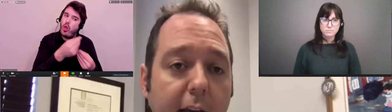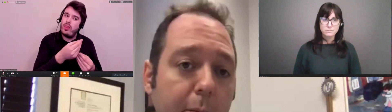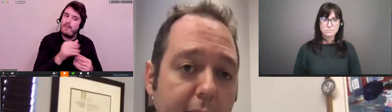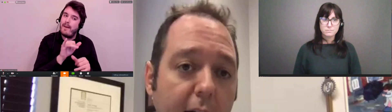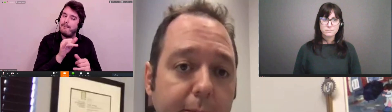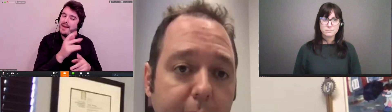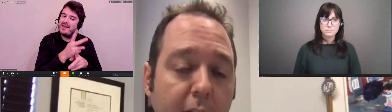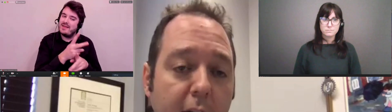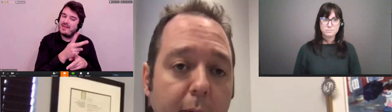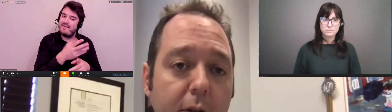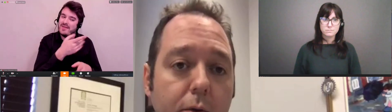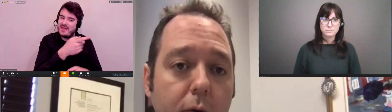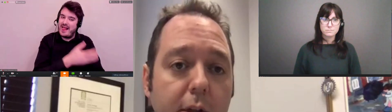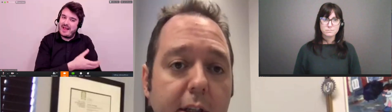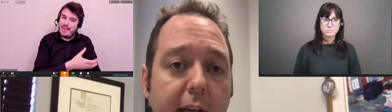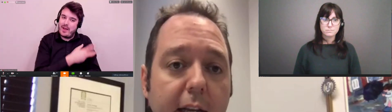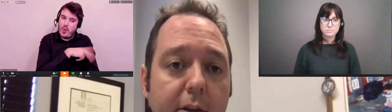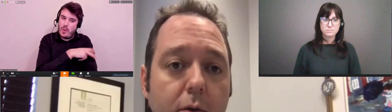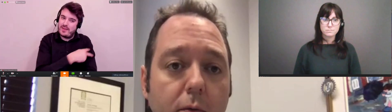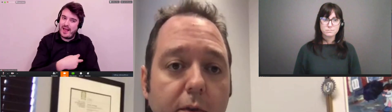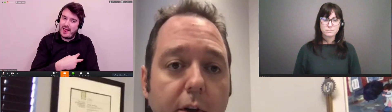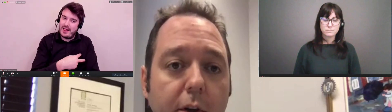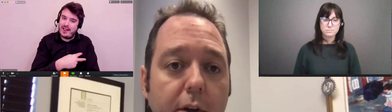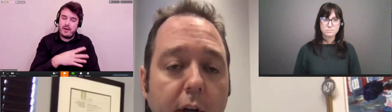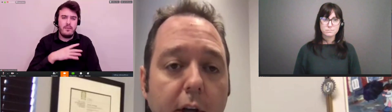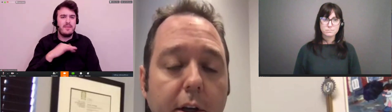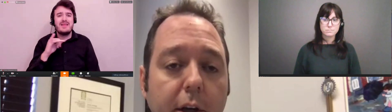et à l'hôpital. Mais toujours, si quelqu'un trouve